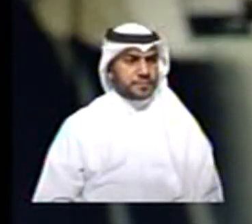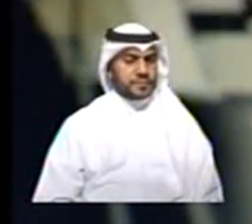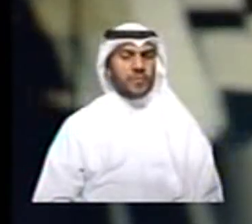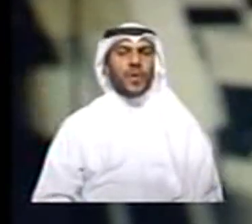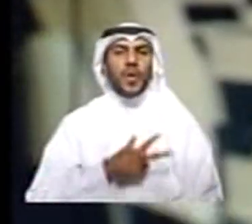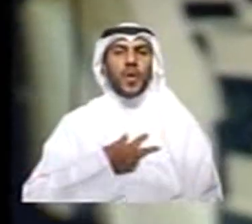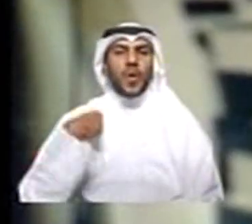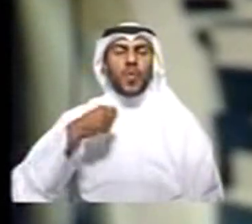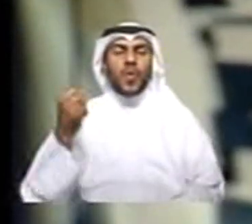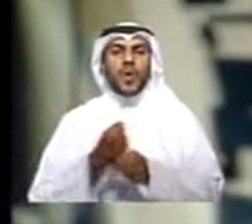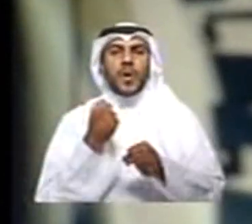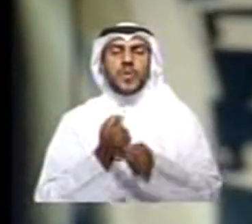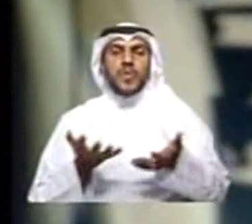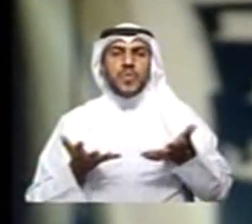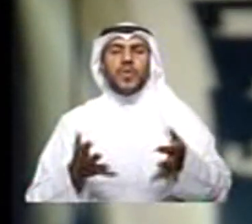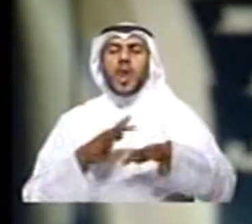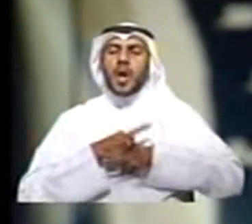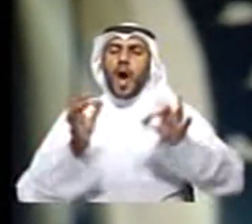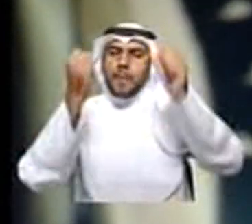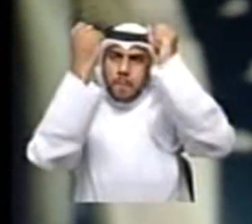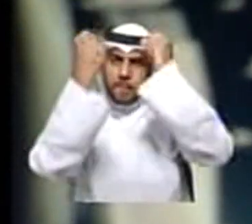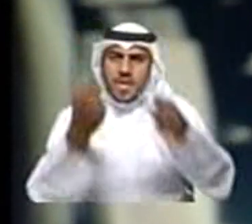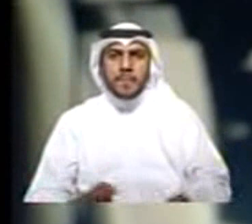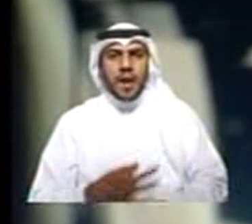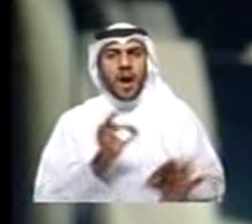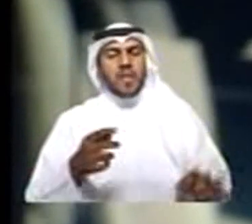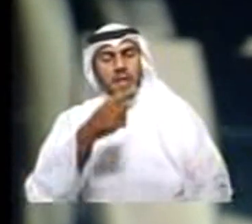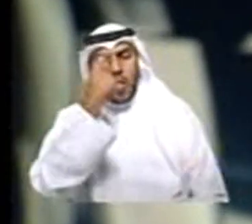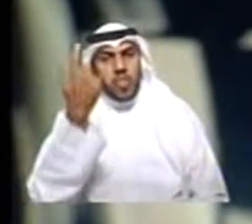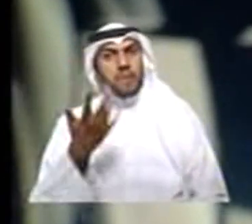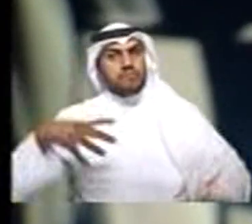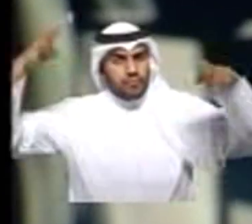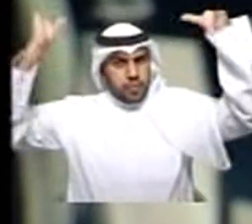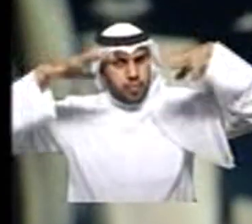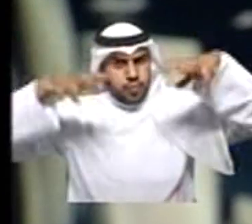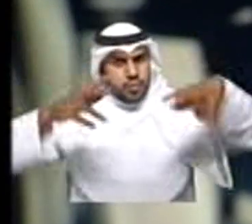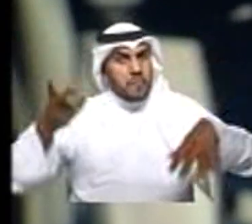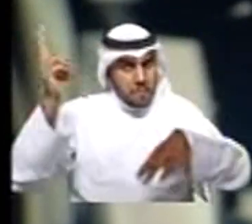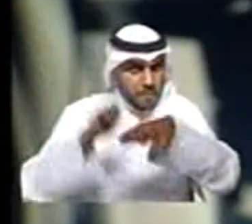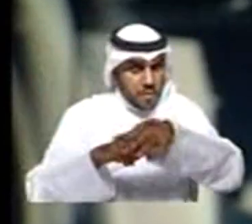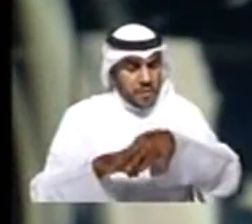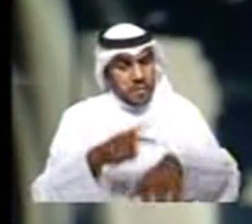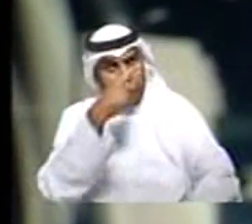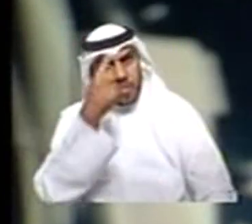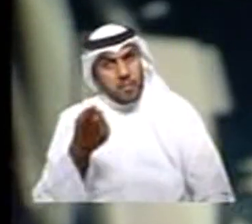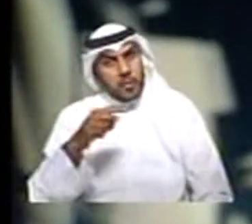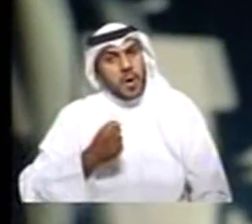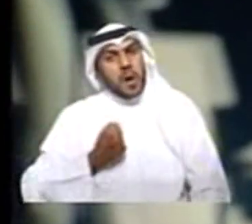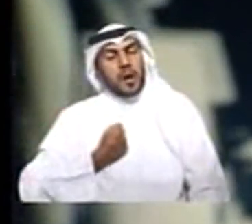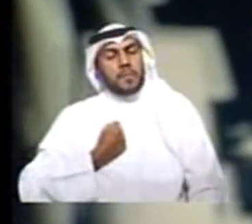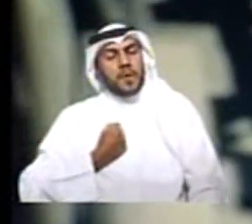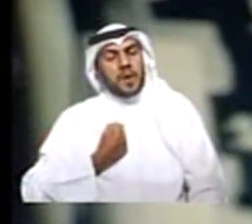وزارة الأشغال العامة سخرت كافة جهودها تحسبا لهطول أمطار غزيرة قد تشهدها البلاد يوم غد